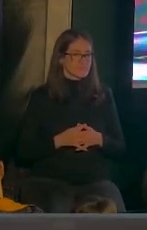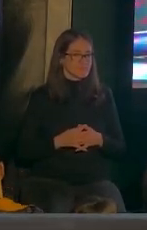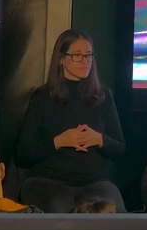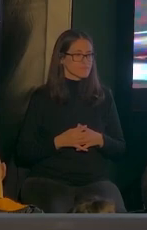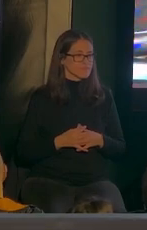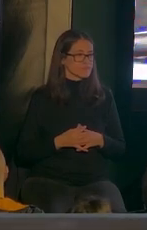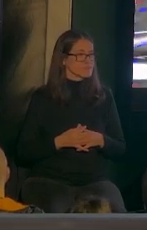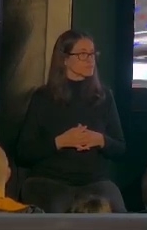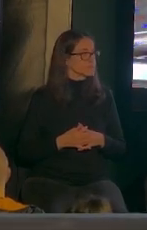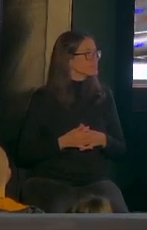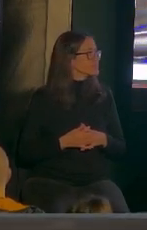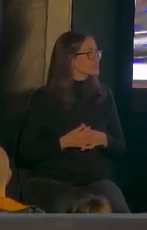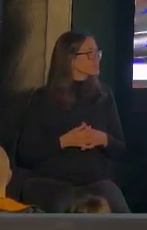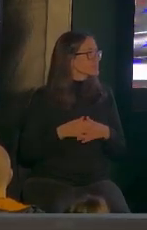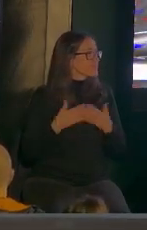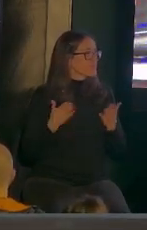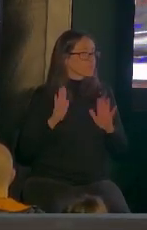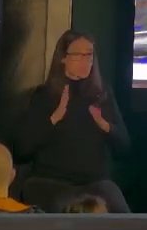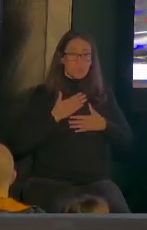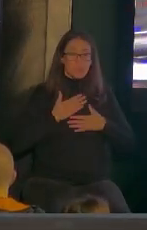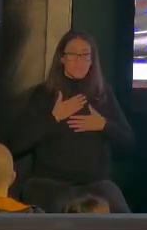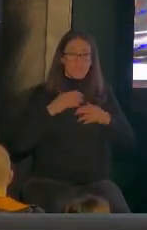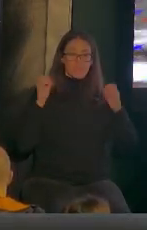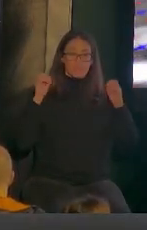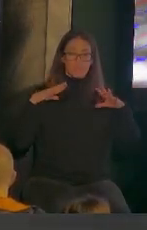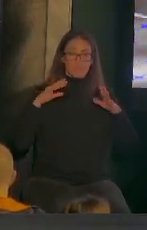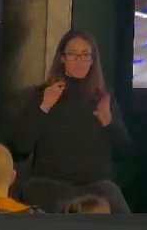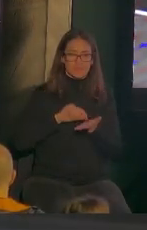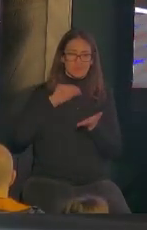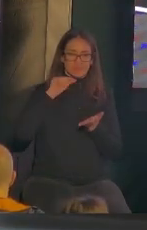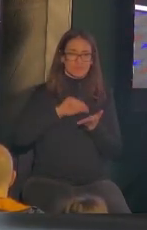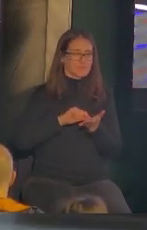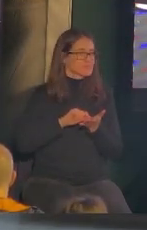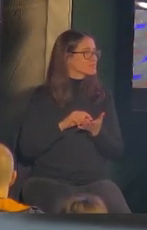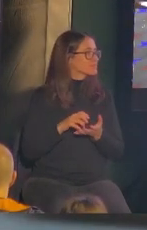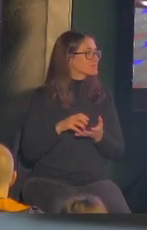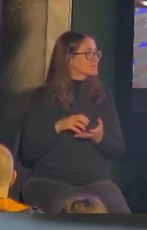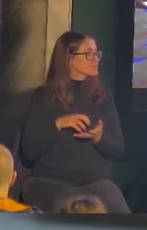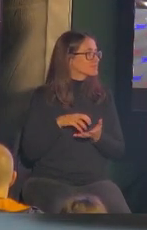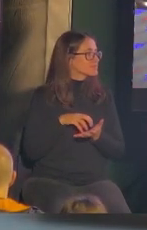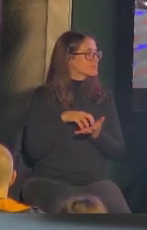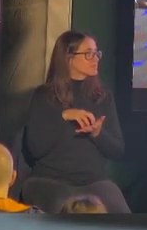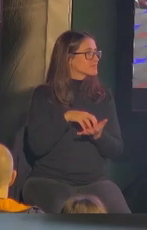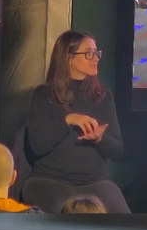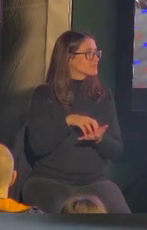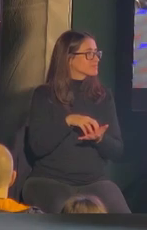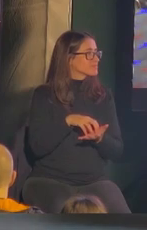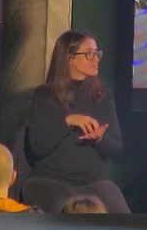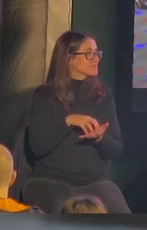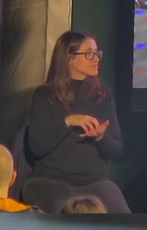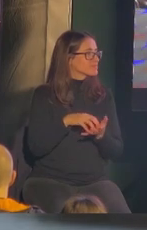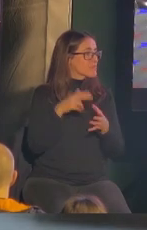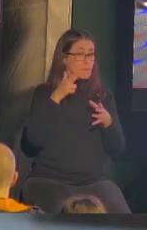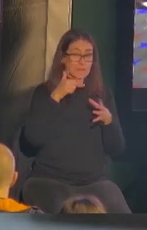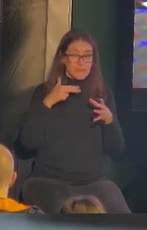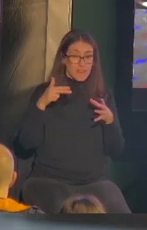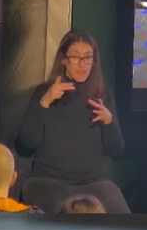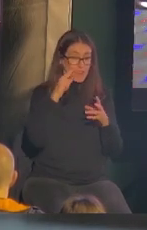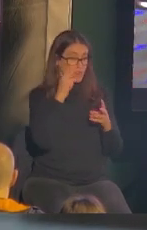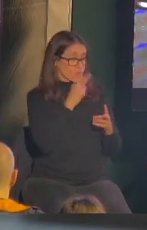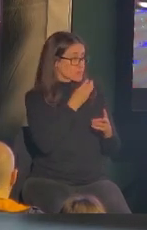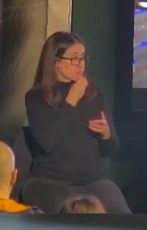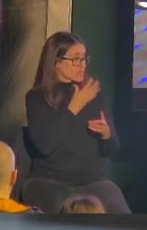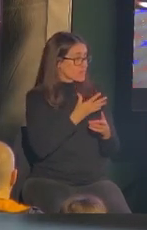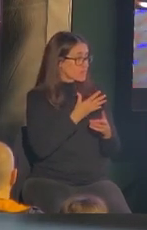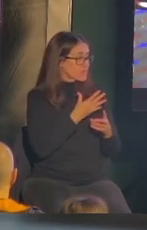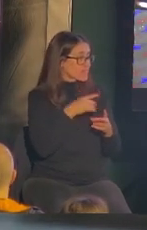Vale. I ara, sorpresa, ja està pintat. El que us comentava del pintat, no sé si es veu, que